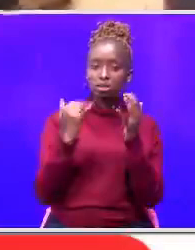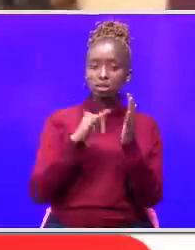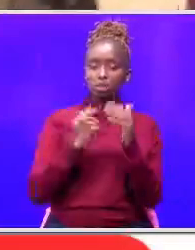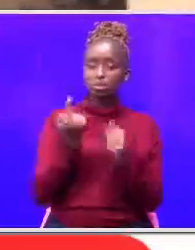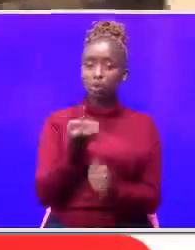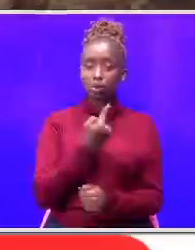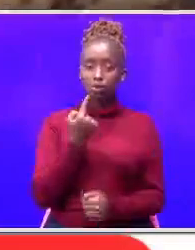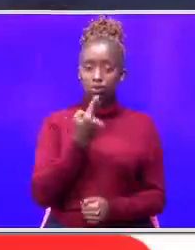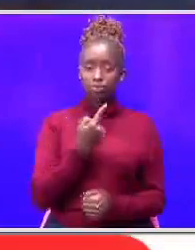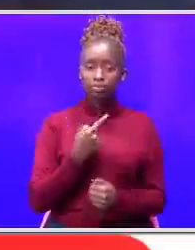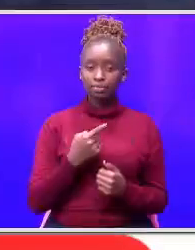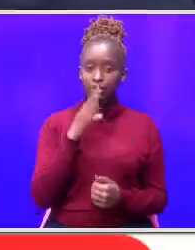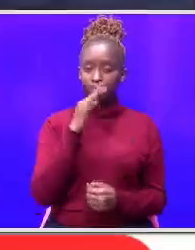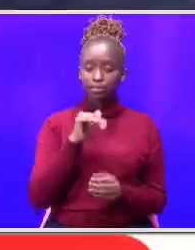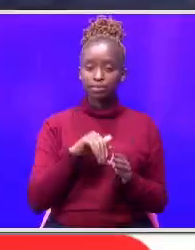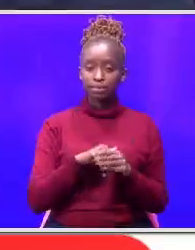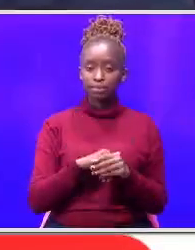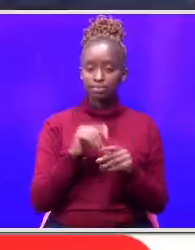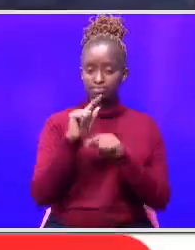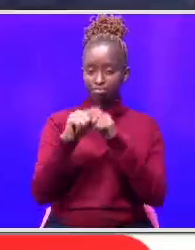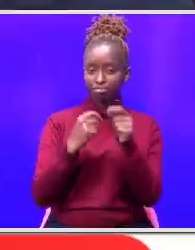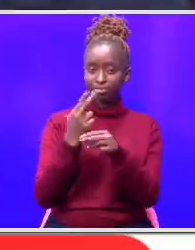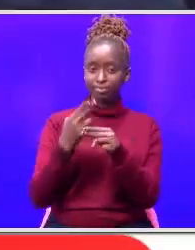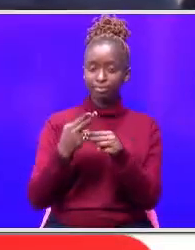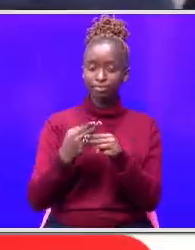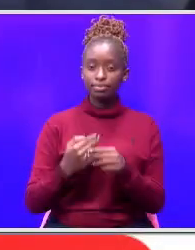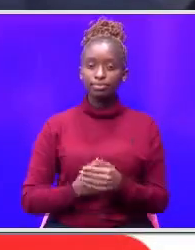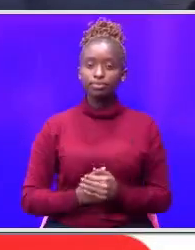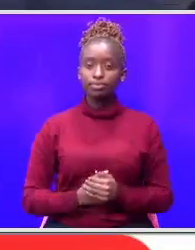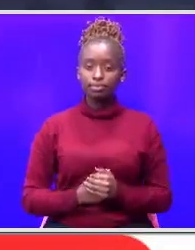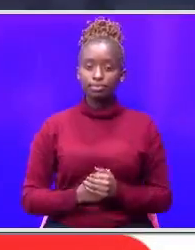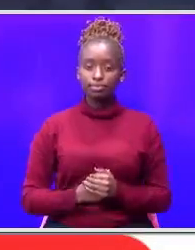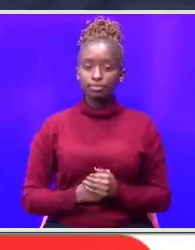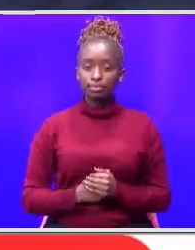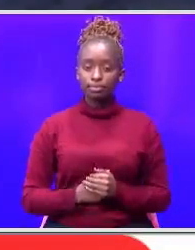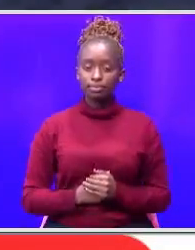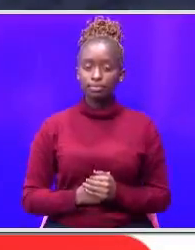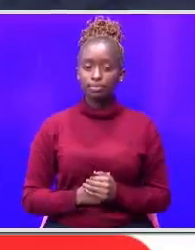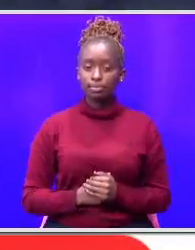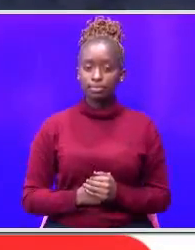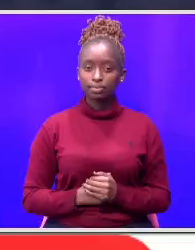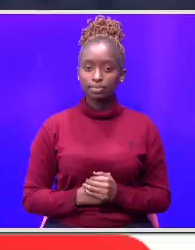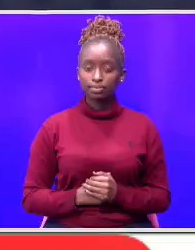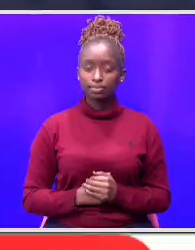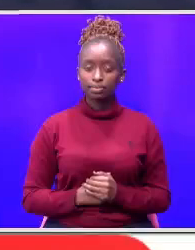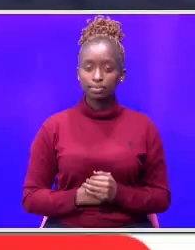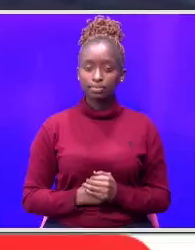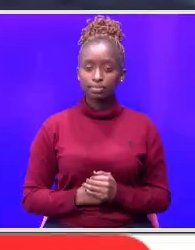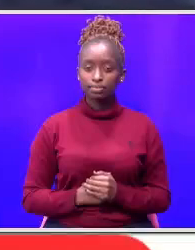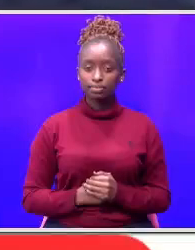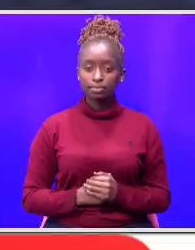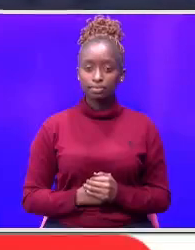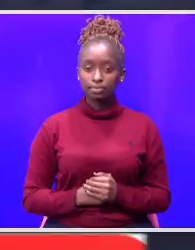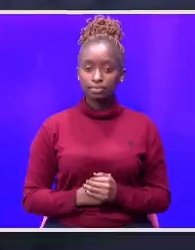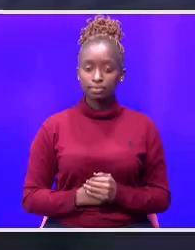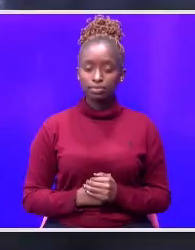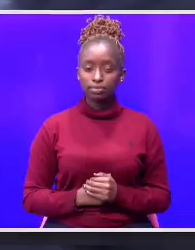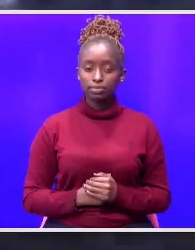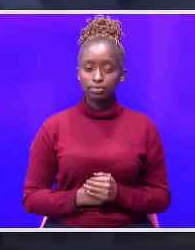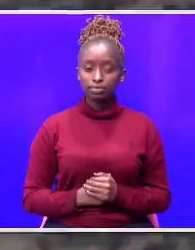kibinafsi kwa lugha ya mama. Mwekete idhwe na nekema, nekema. Tayore haanaga.